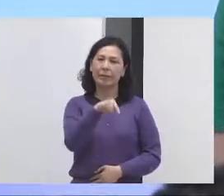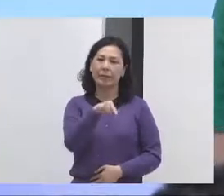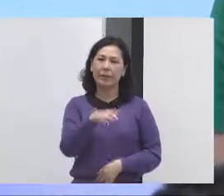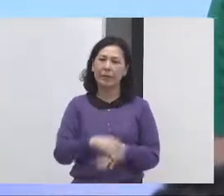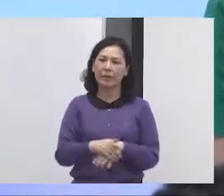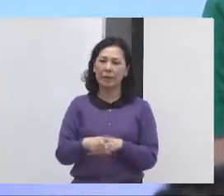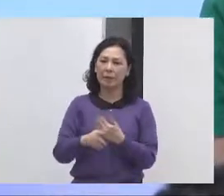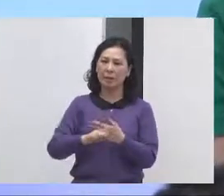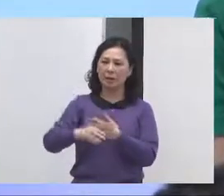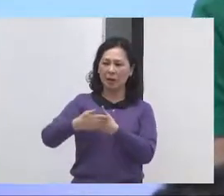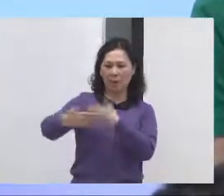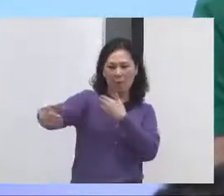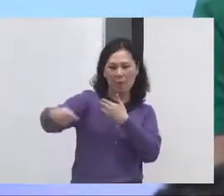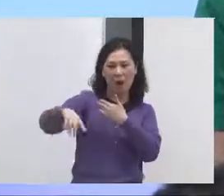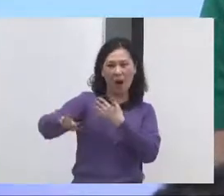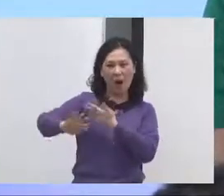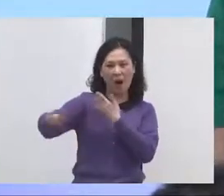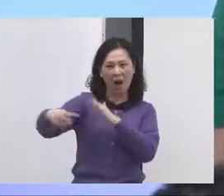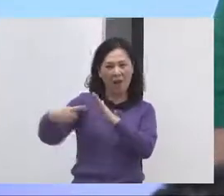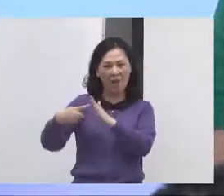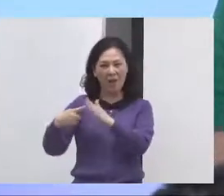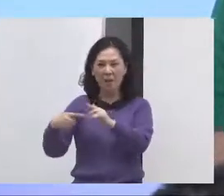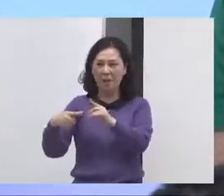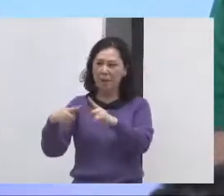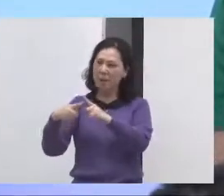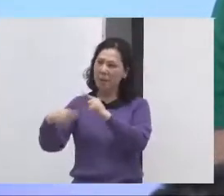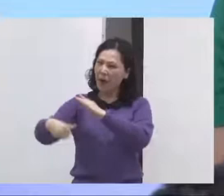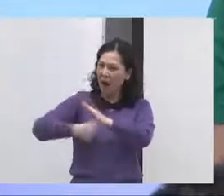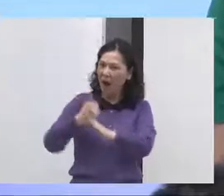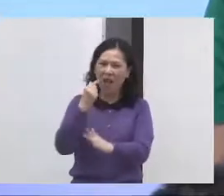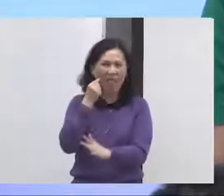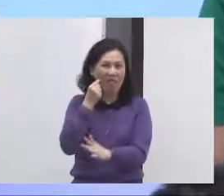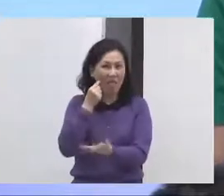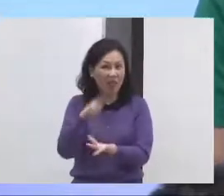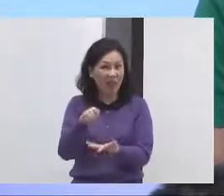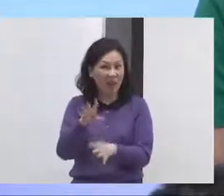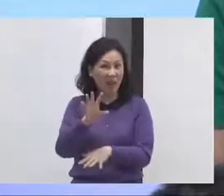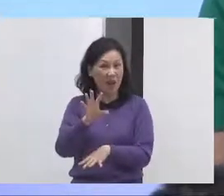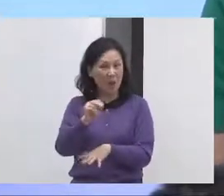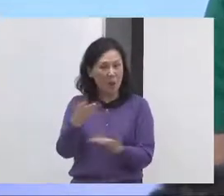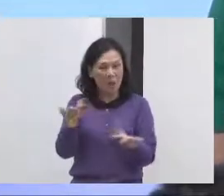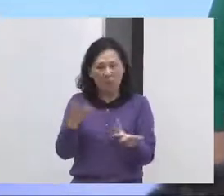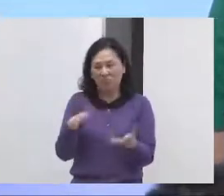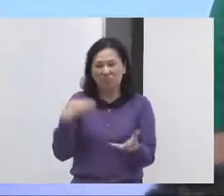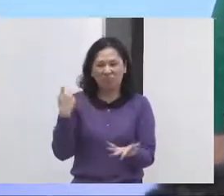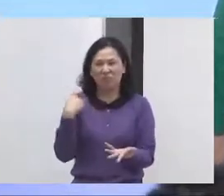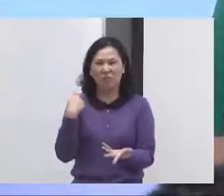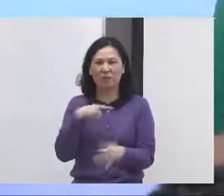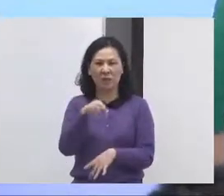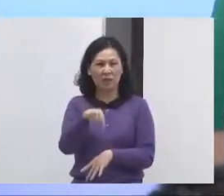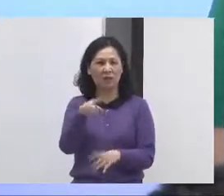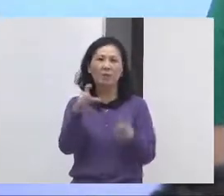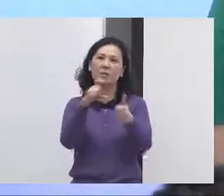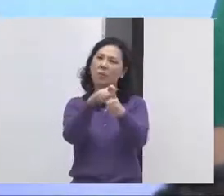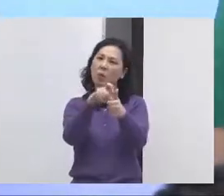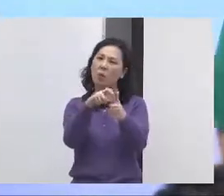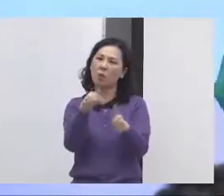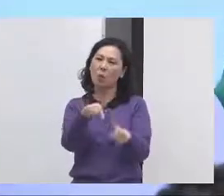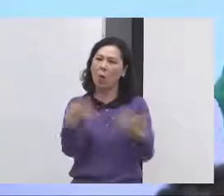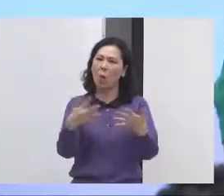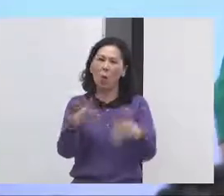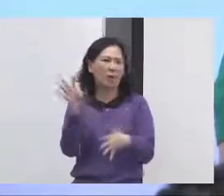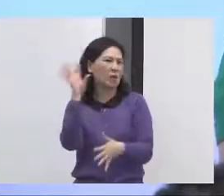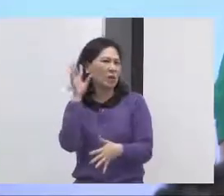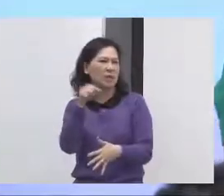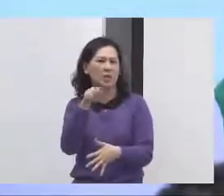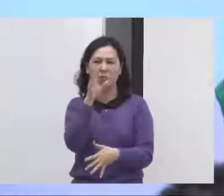他性？我觉得这个听起来怪怪的。我觉得问题不在于 identity， 问题在于。刚刚伊莎贝